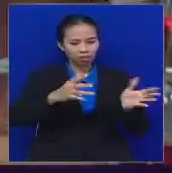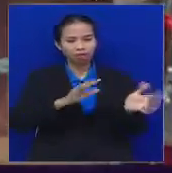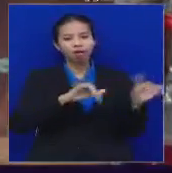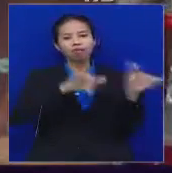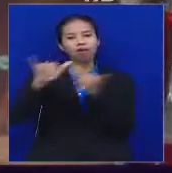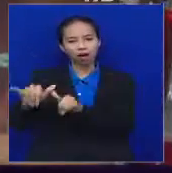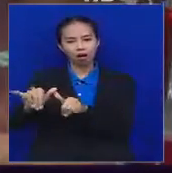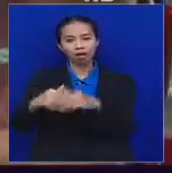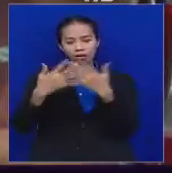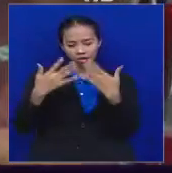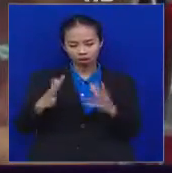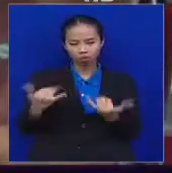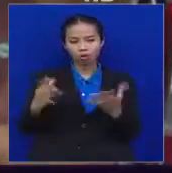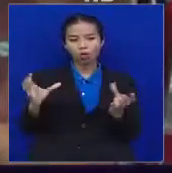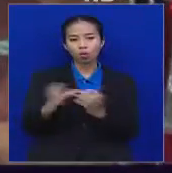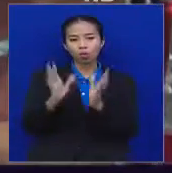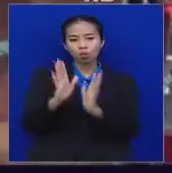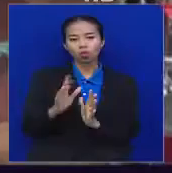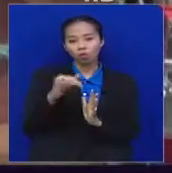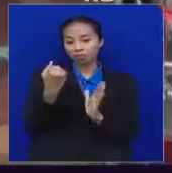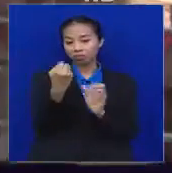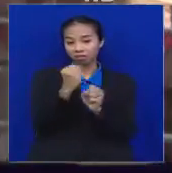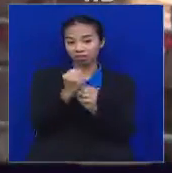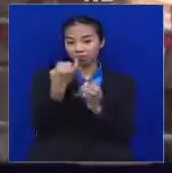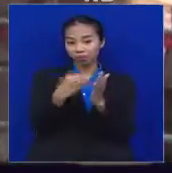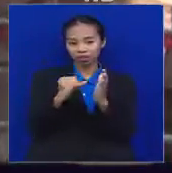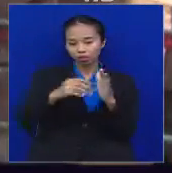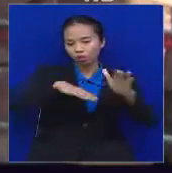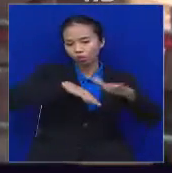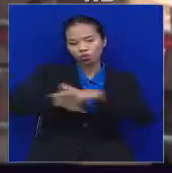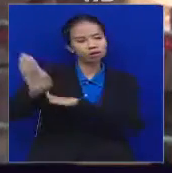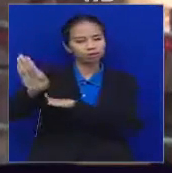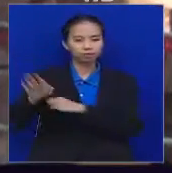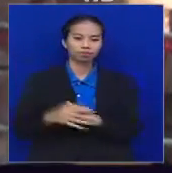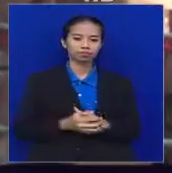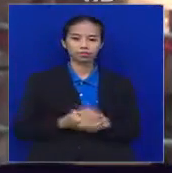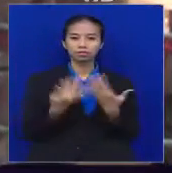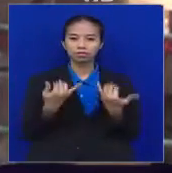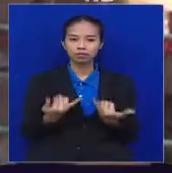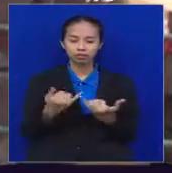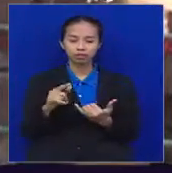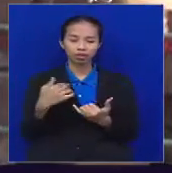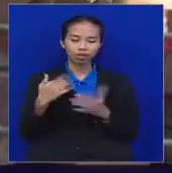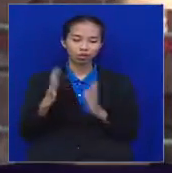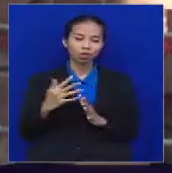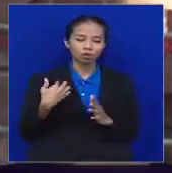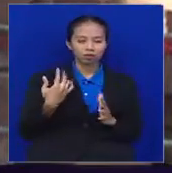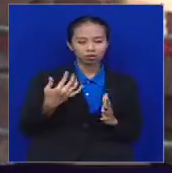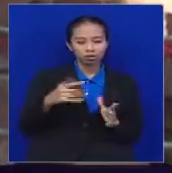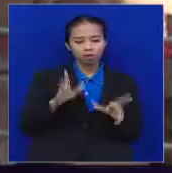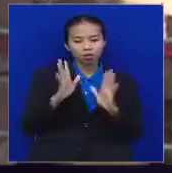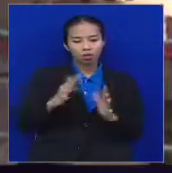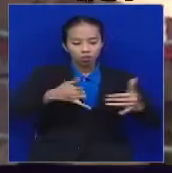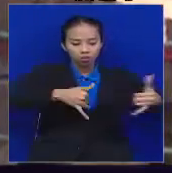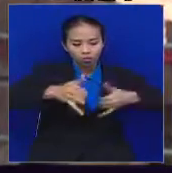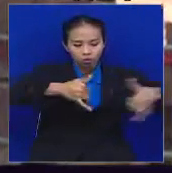องส่วนกลุ่มผู้กระทำผิดใช้ความชำนาญในพื้นที่วิ่งหลบหนีไปค่ะหลังจากนี้จะส่งเจ้าหน้าที่เข้าไปลาดตระเวนในพื้นที่ป่าอย่